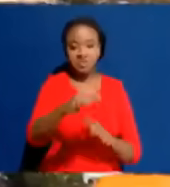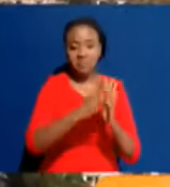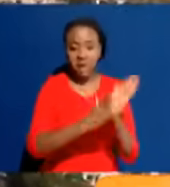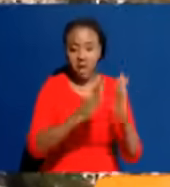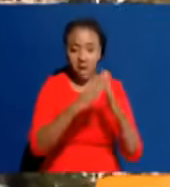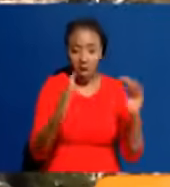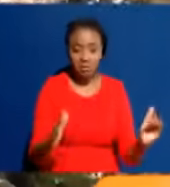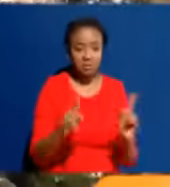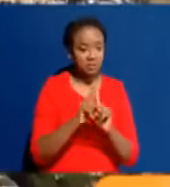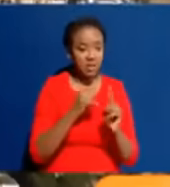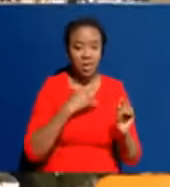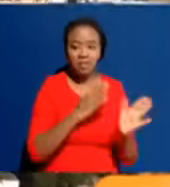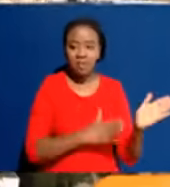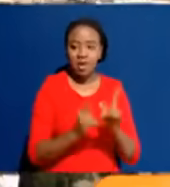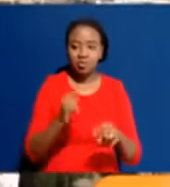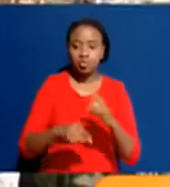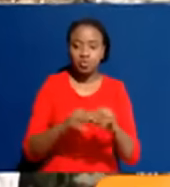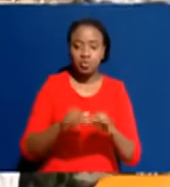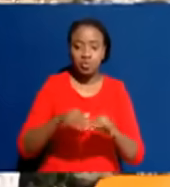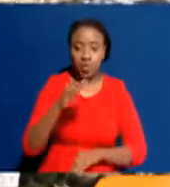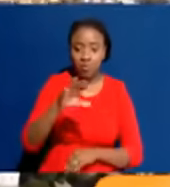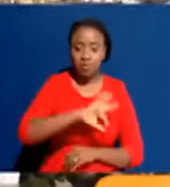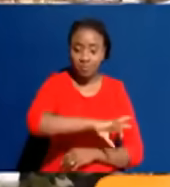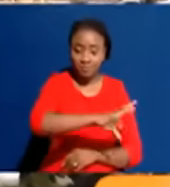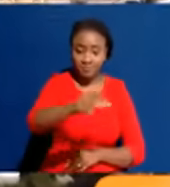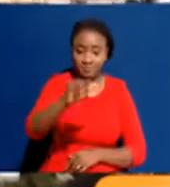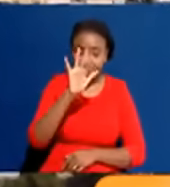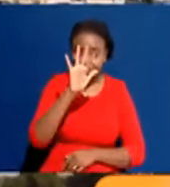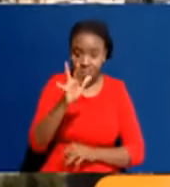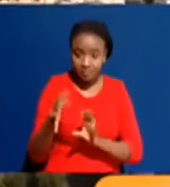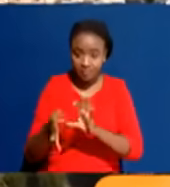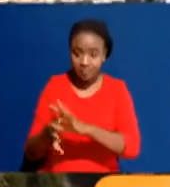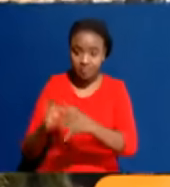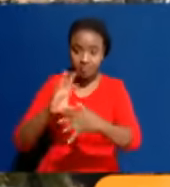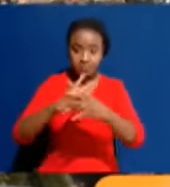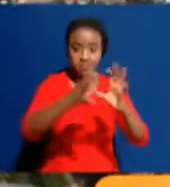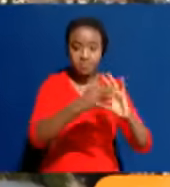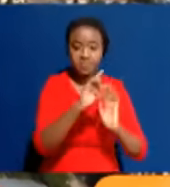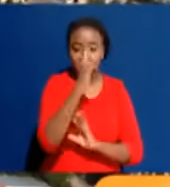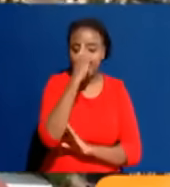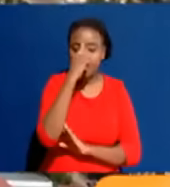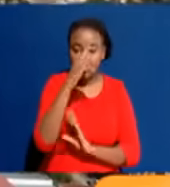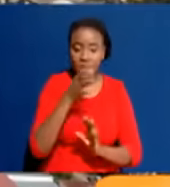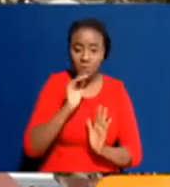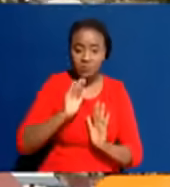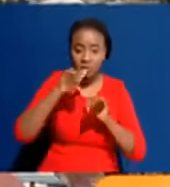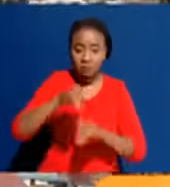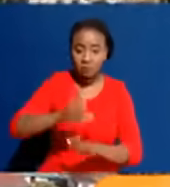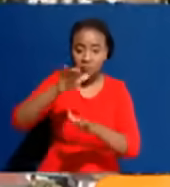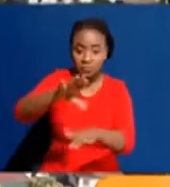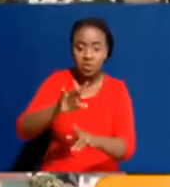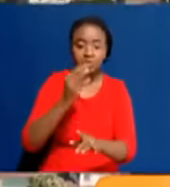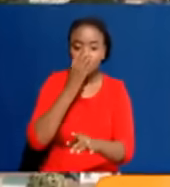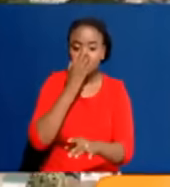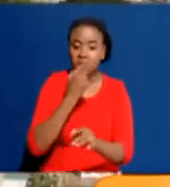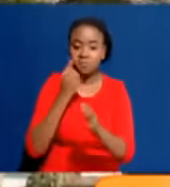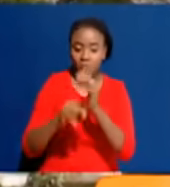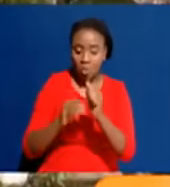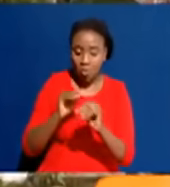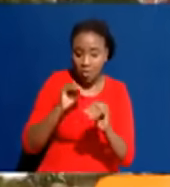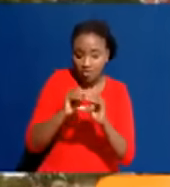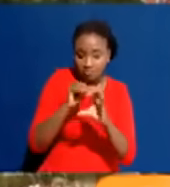year. With five counties of the coast connected through the Indian Ocean, President Ruto says more resources will be invested